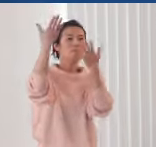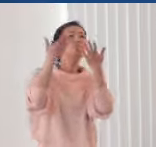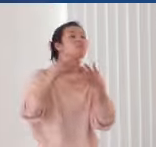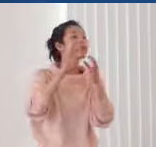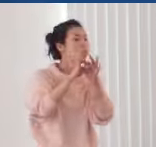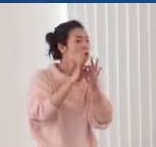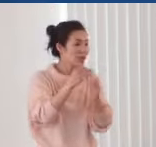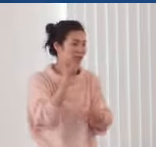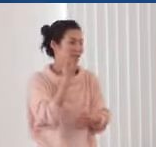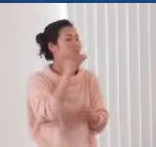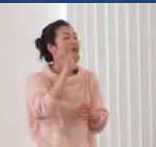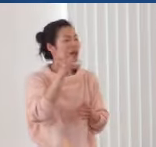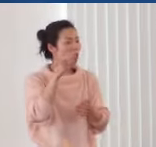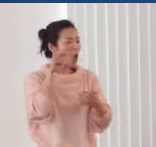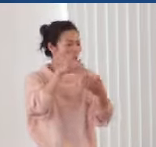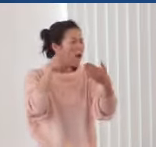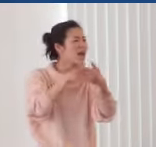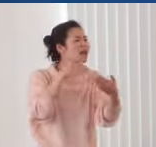るわけなんです。